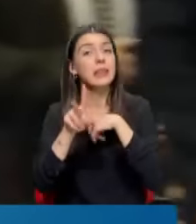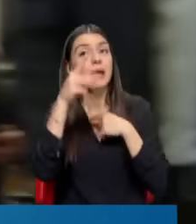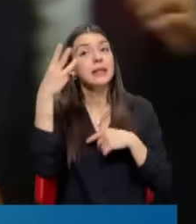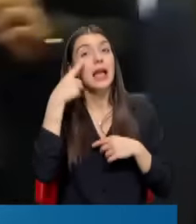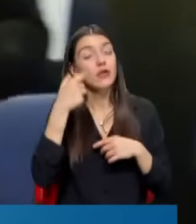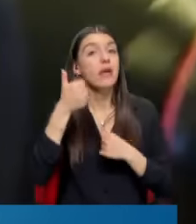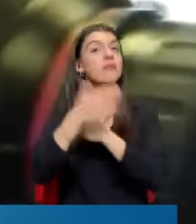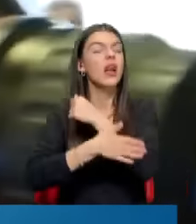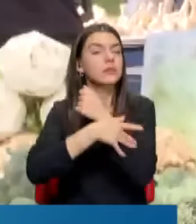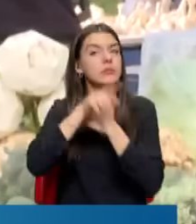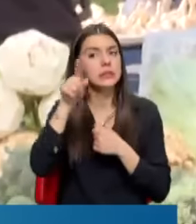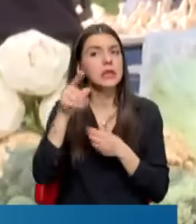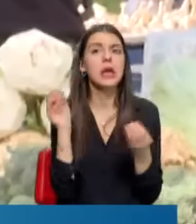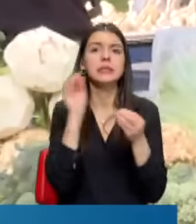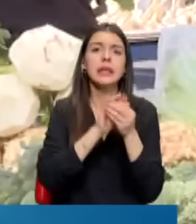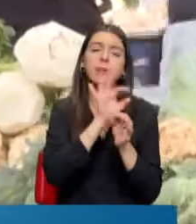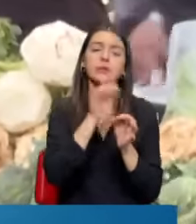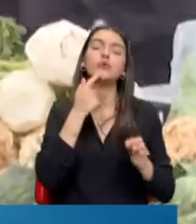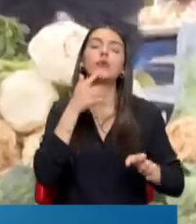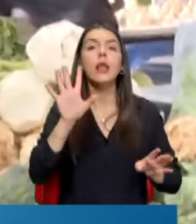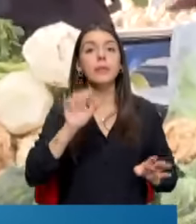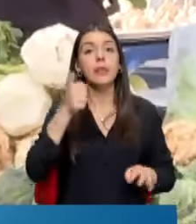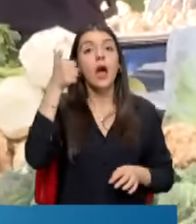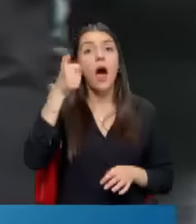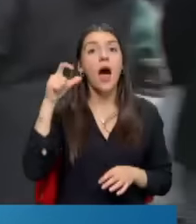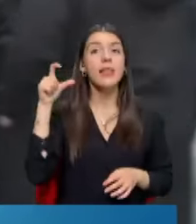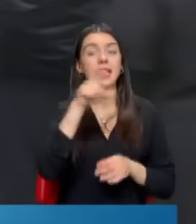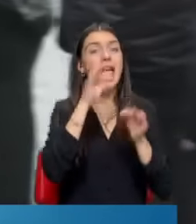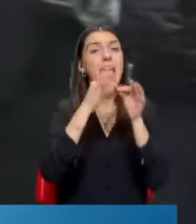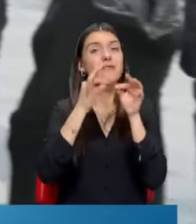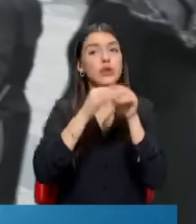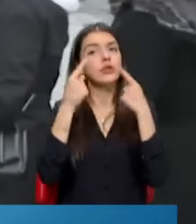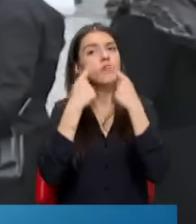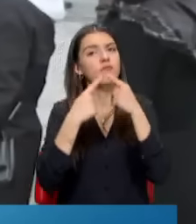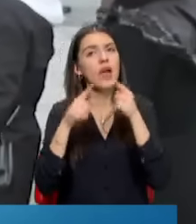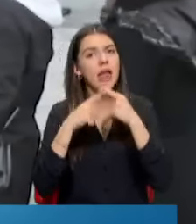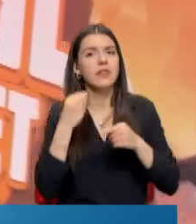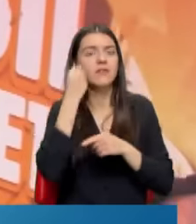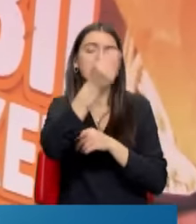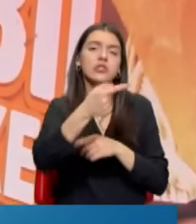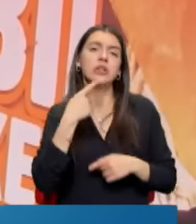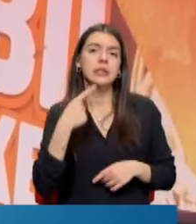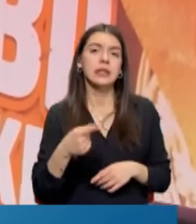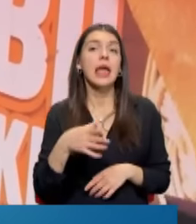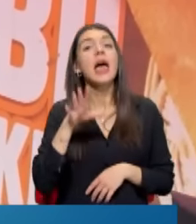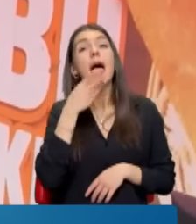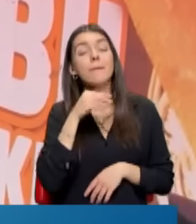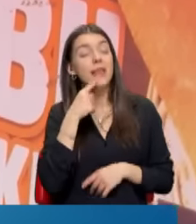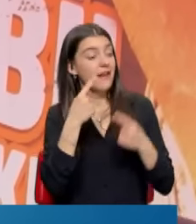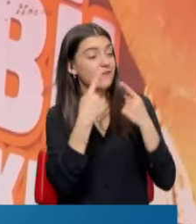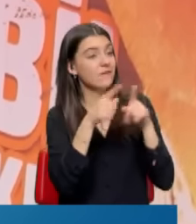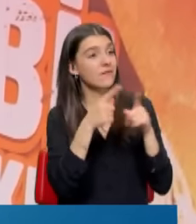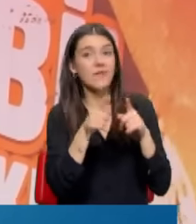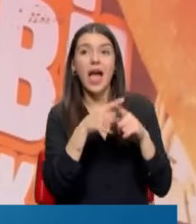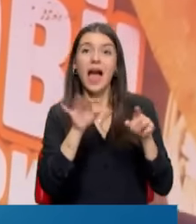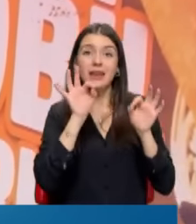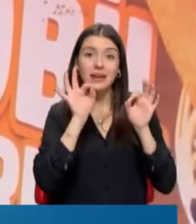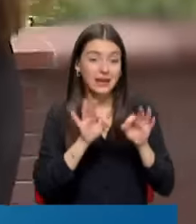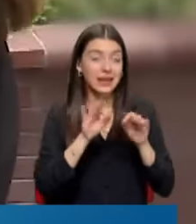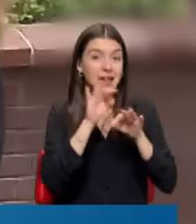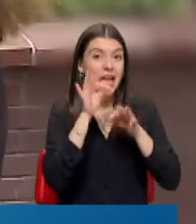zamma hiç değinmedi. 6 ayda bir verilen enflasyon farkını vereceğiz dedi. Emekli hak ettiği farkın iyileştirme gibi